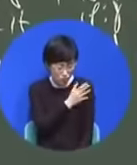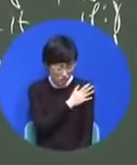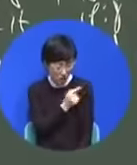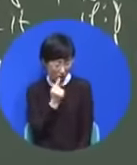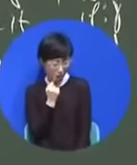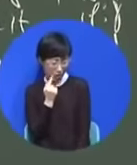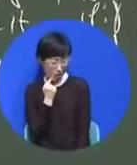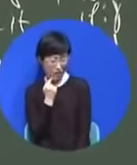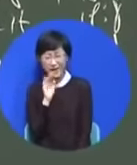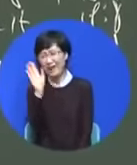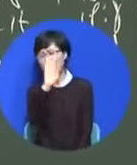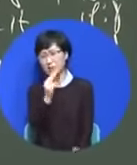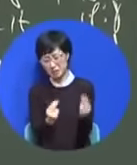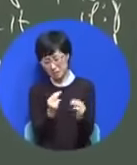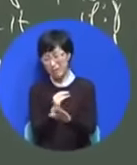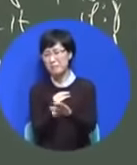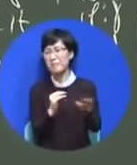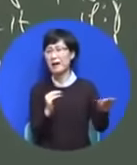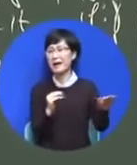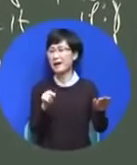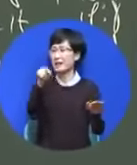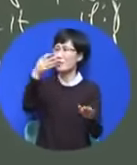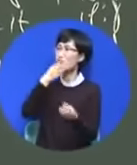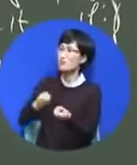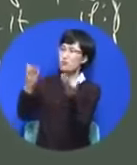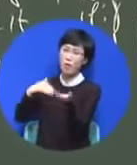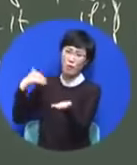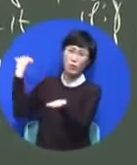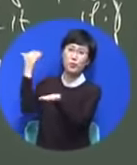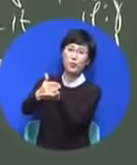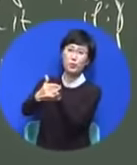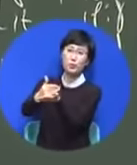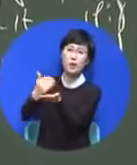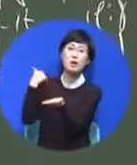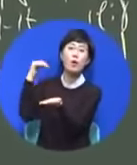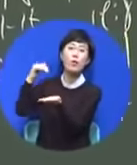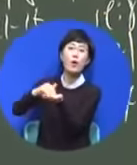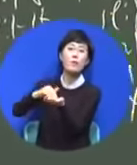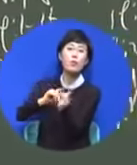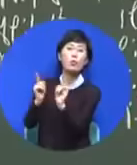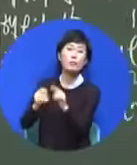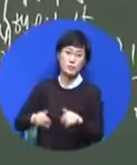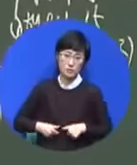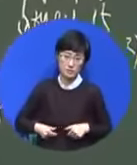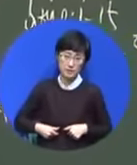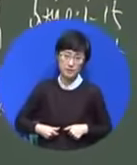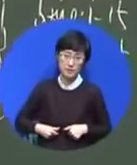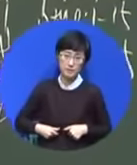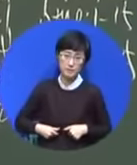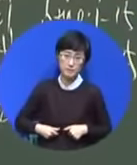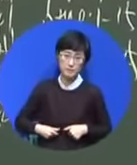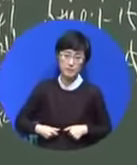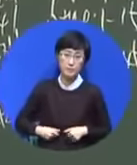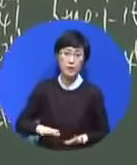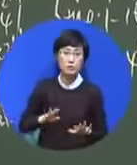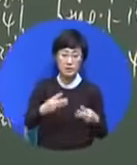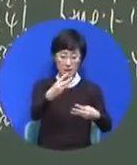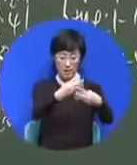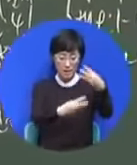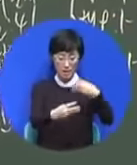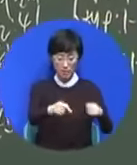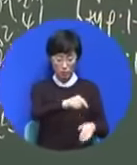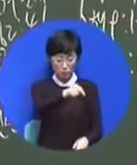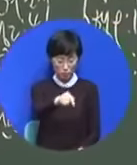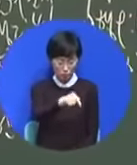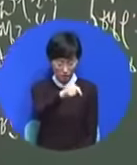겁니다 이걸 이제 회복해야 돼요 어제도 얘기했습니다 우리 이제는 레트 가운데 참